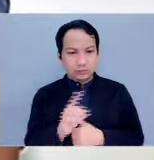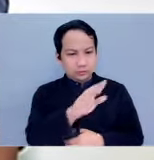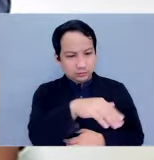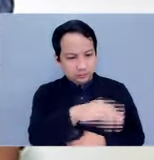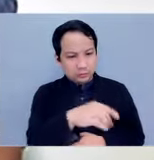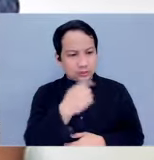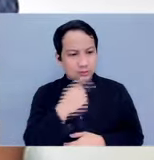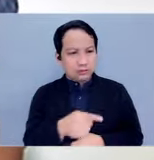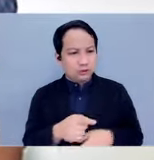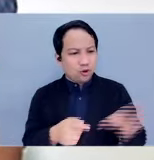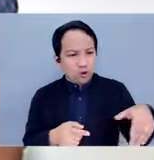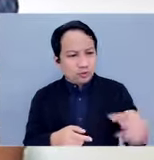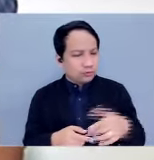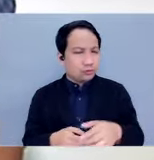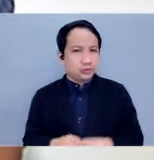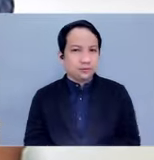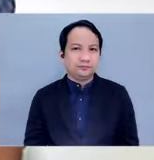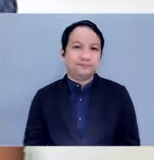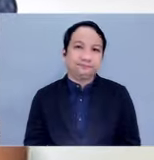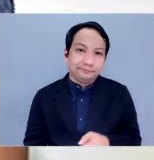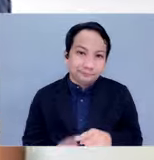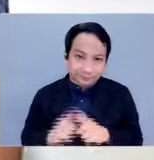sinita nila. But unfortunately,